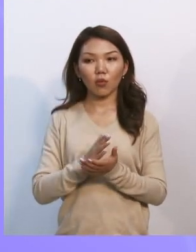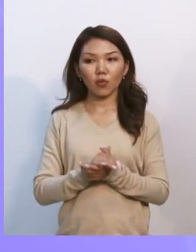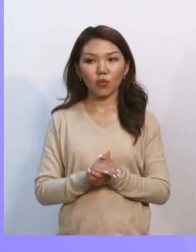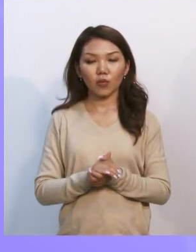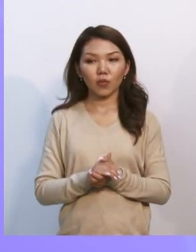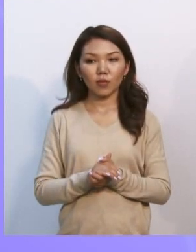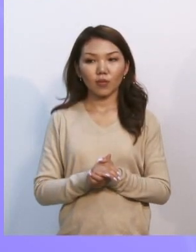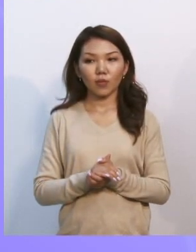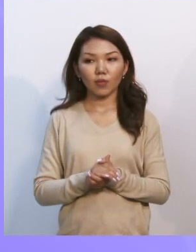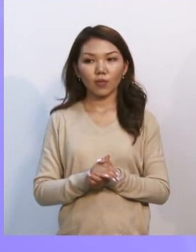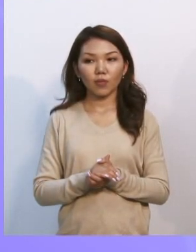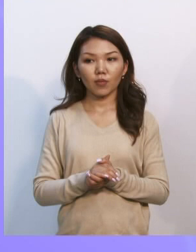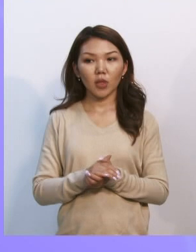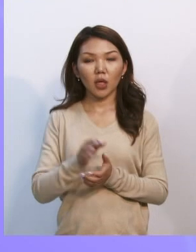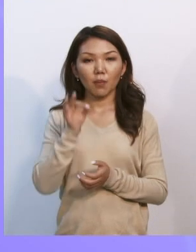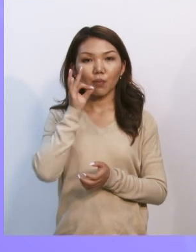Мышык.